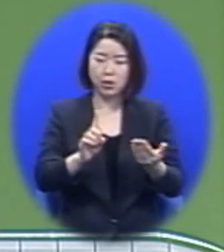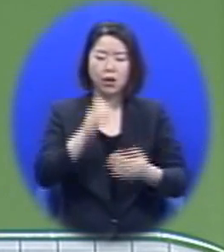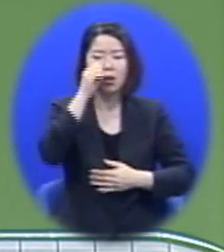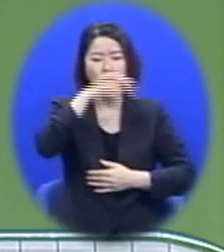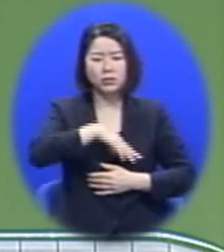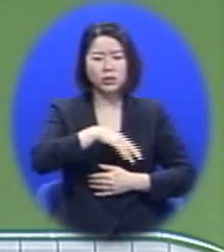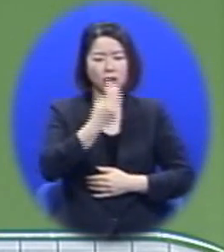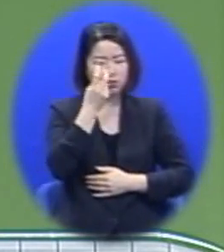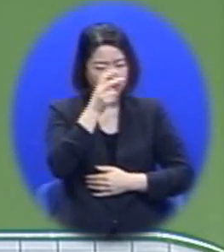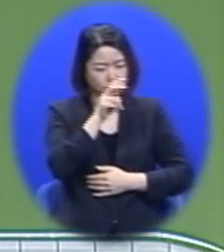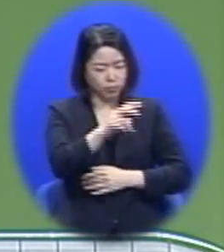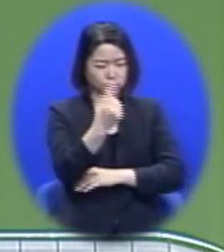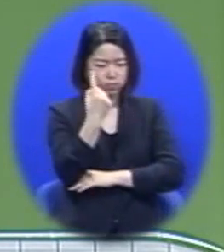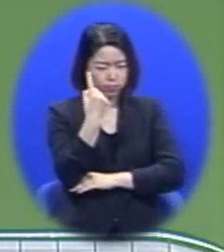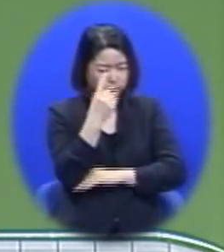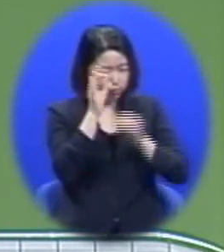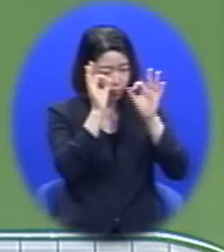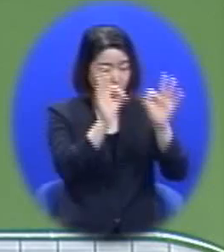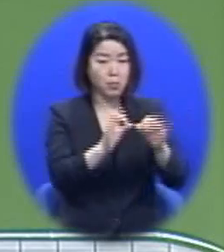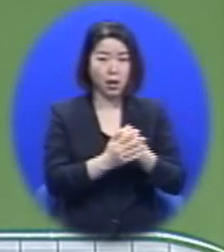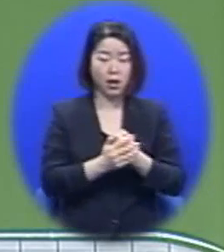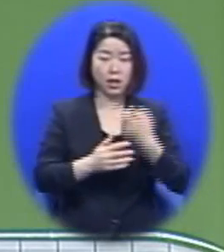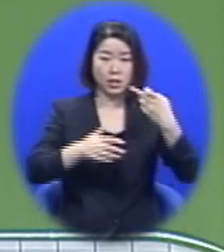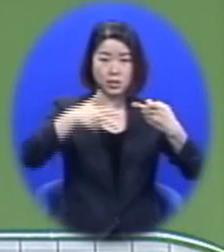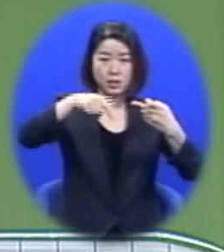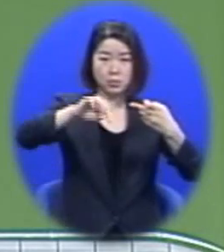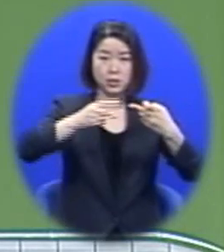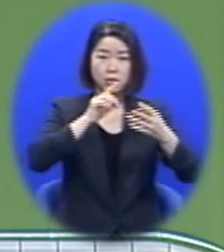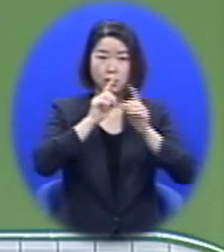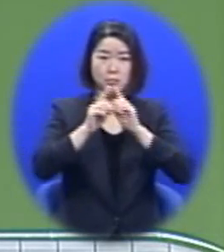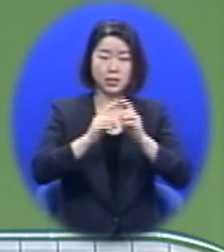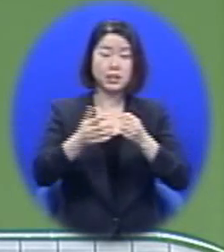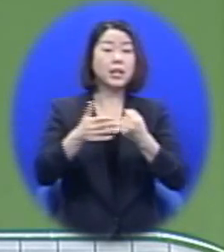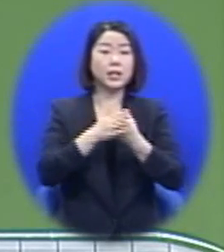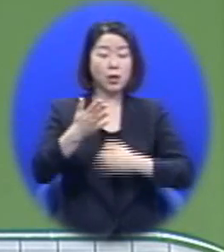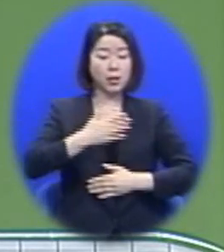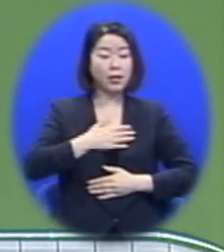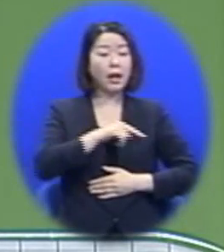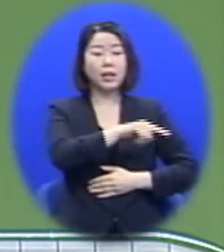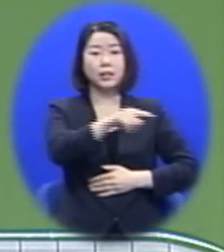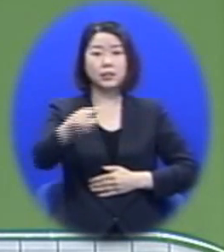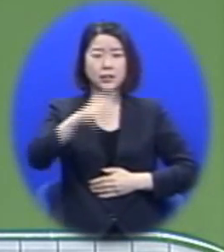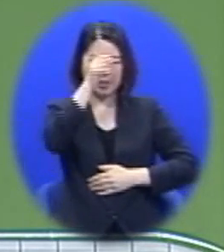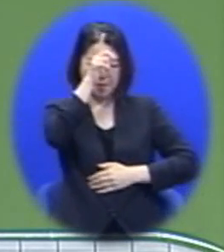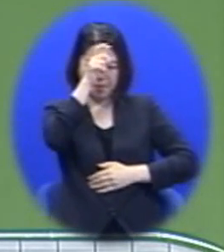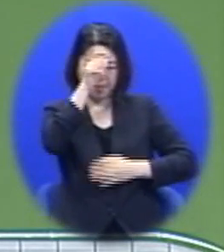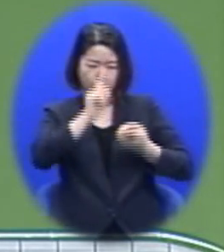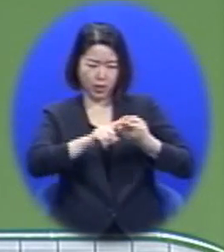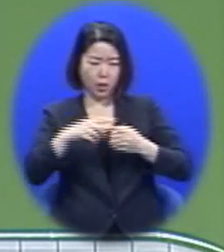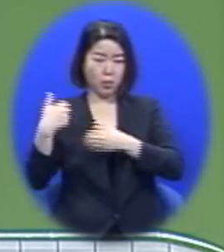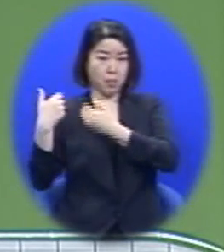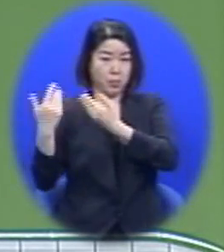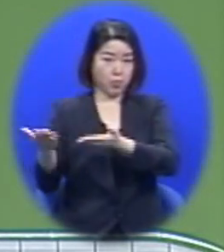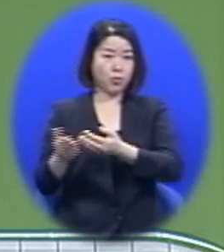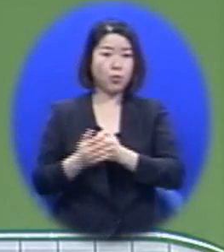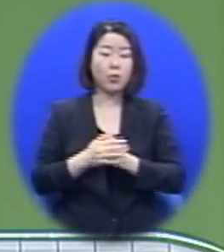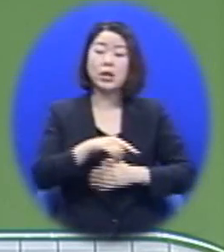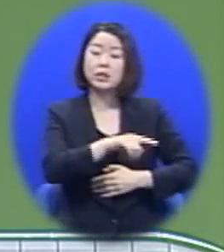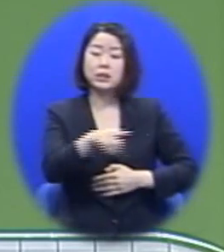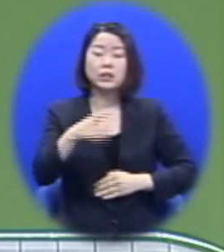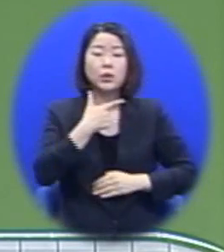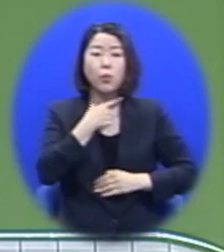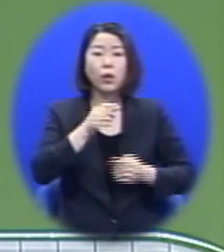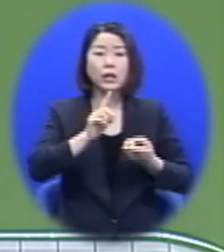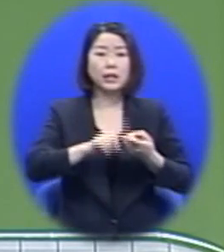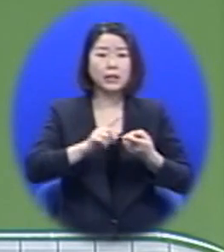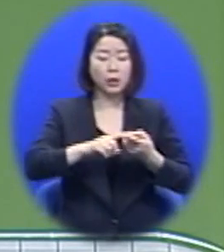계시기만 할 뿐이라고 하셨습니다. 12절 말씀에 보면 그래서 나는 그들의 고집대로 버려두고 그들이